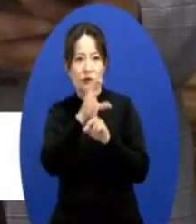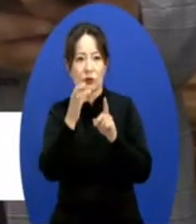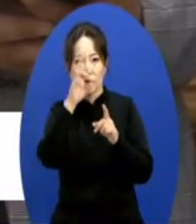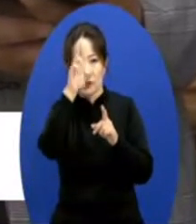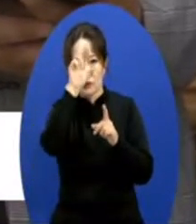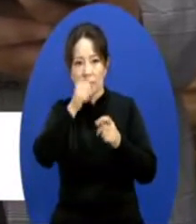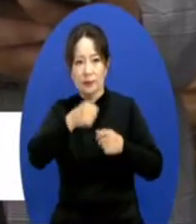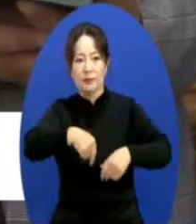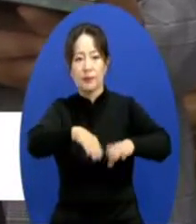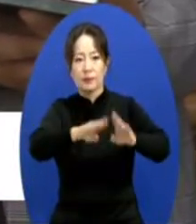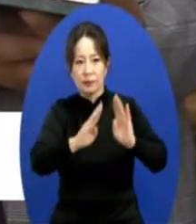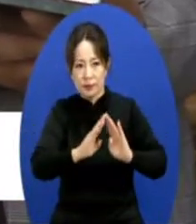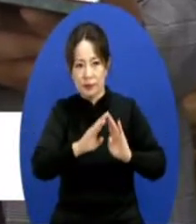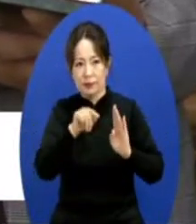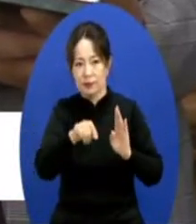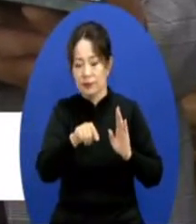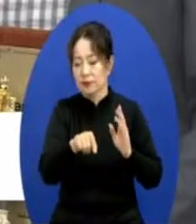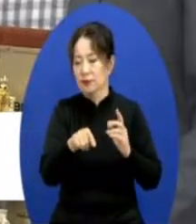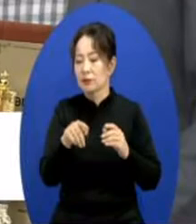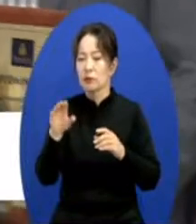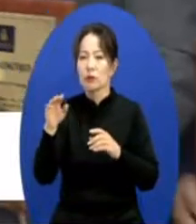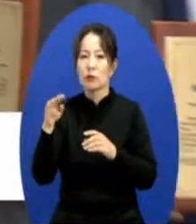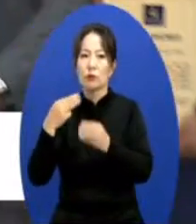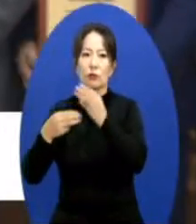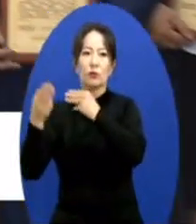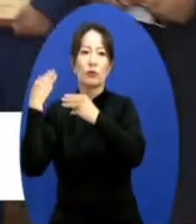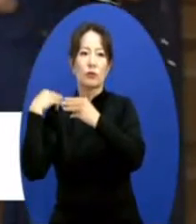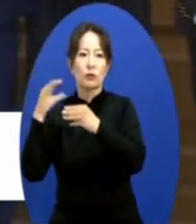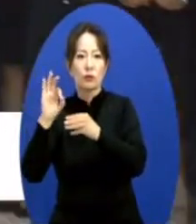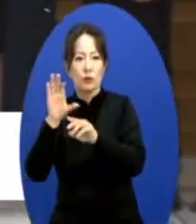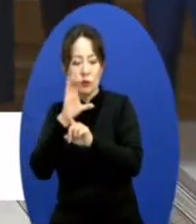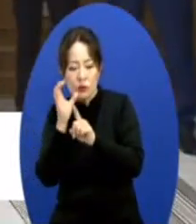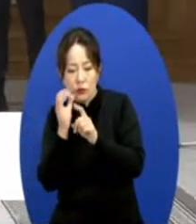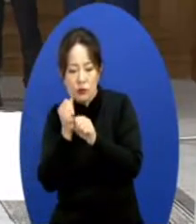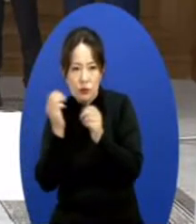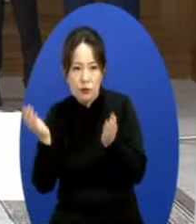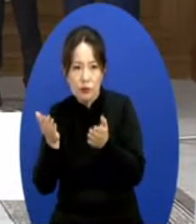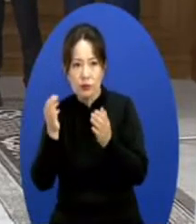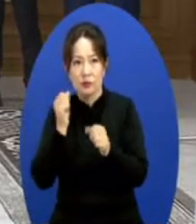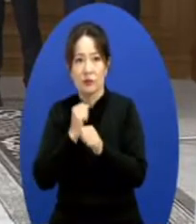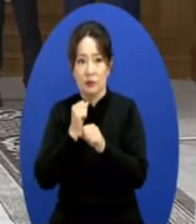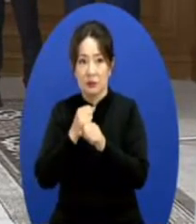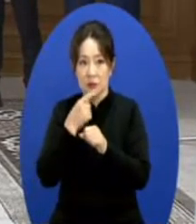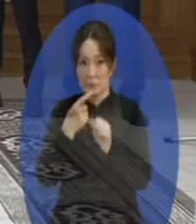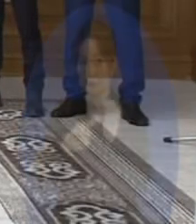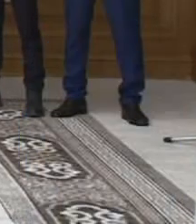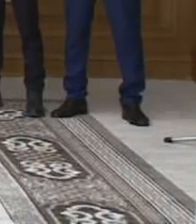үндэсний өв соёл түүх уламжлалыг хөгжүүлэхэд бодлого гарган ажиллаж байгаа гэж тодтгсон юм аа.